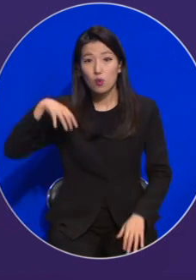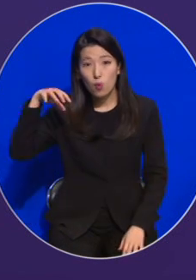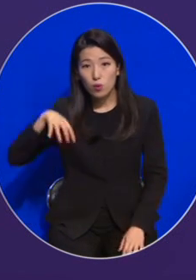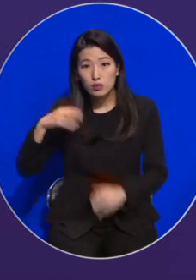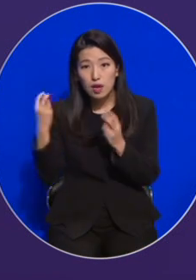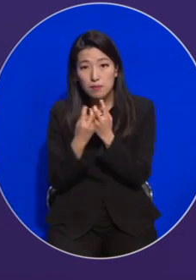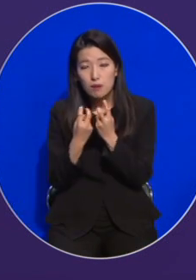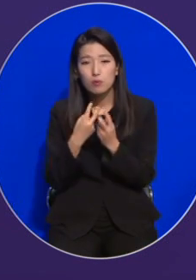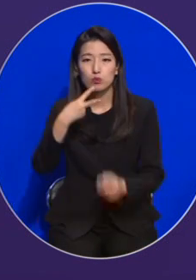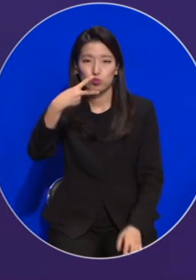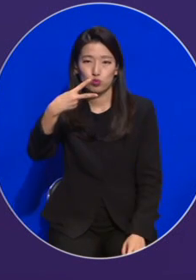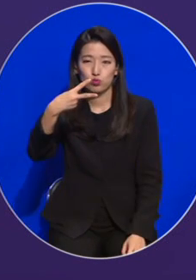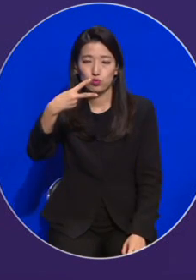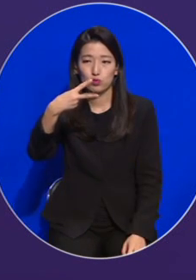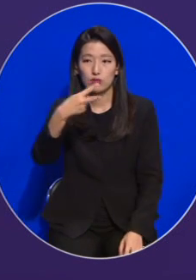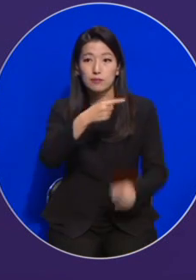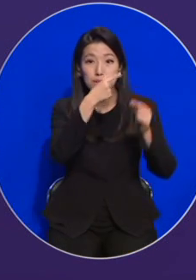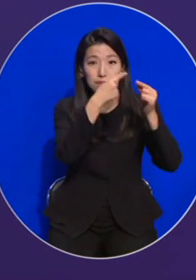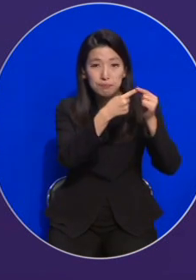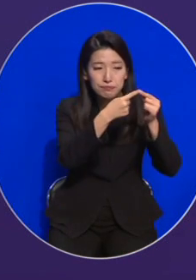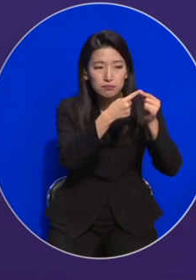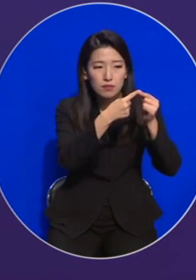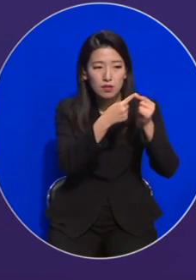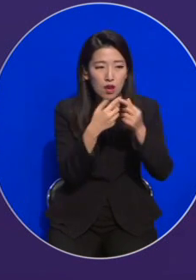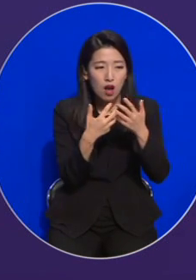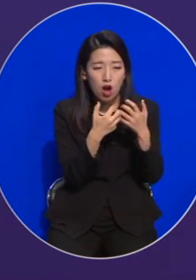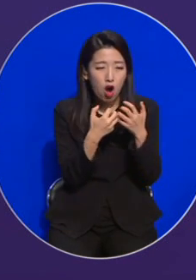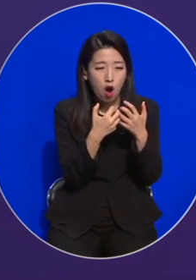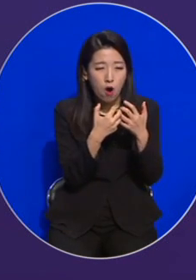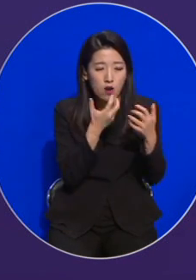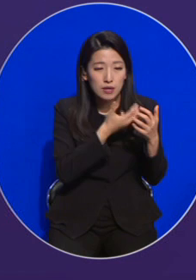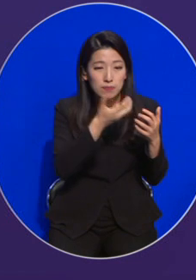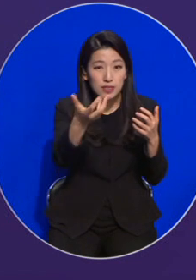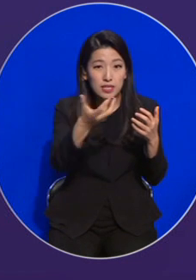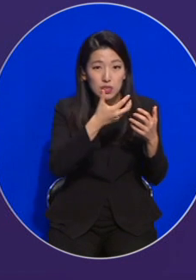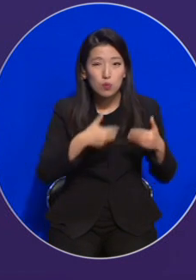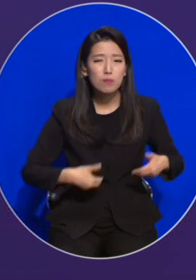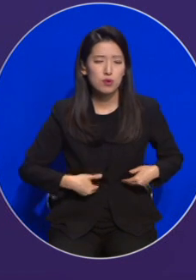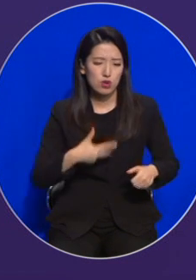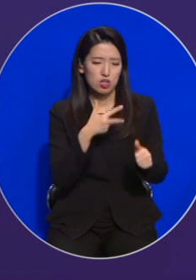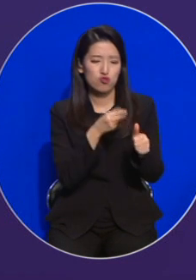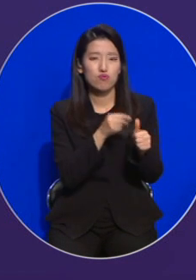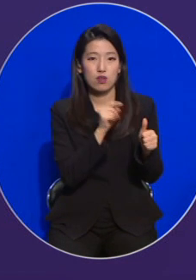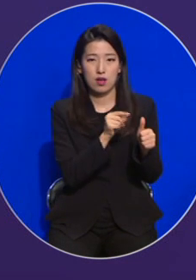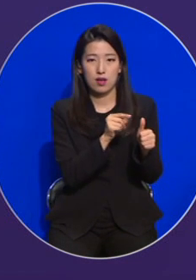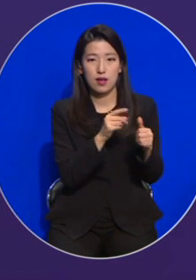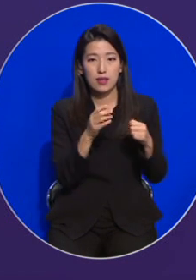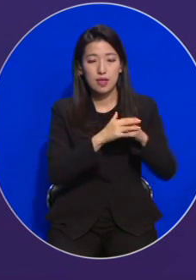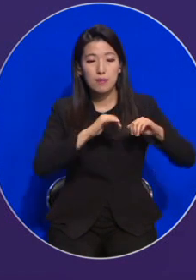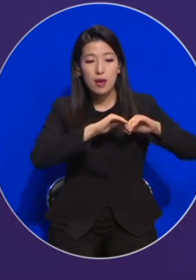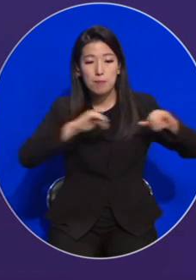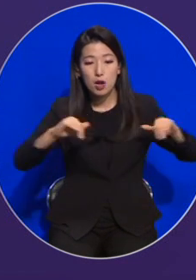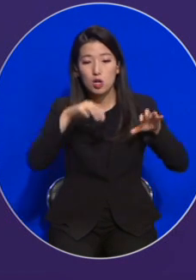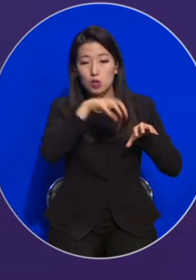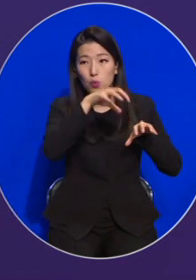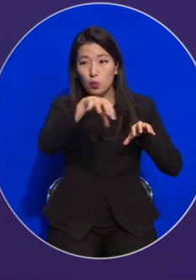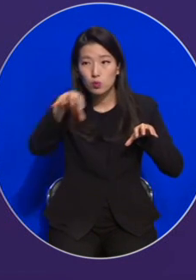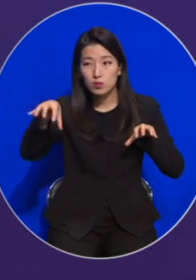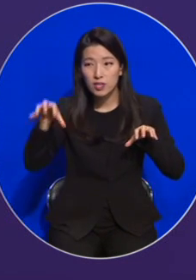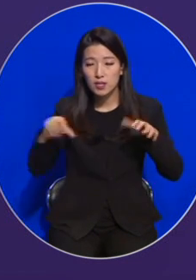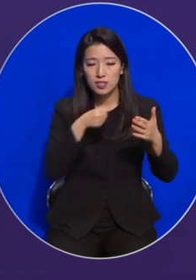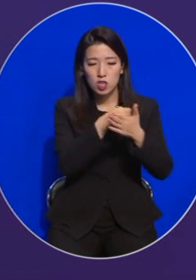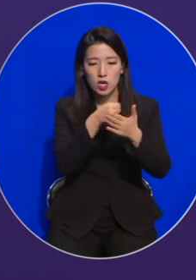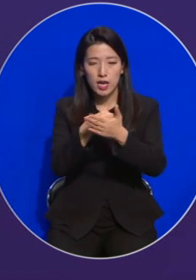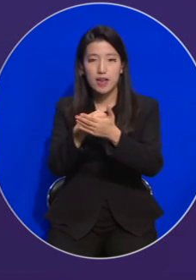초저온 상태로 냉동 유통이 필요한 백신을 위해 냉동고를 배치한 별도의 접종센터를 최대 200곳 지정해